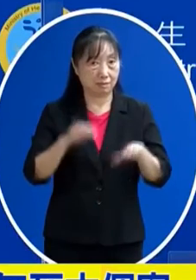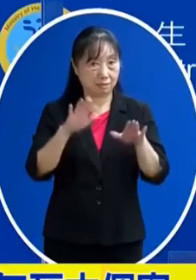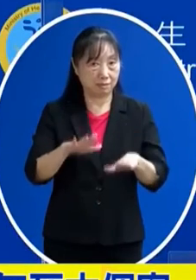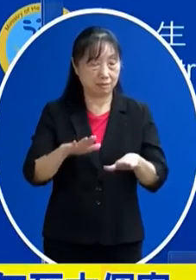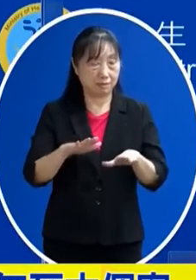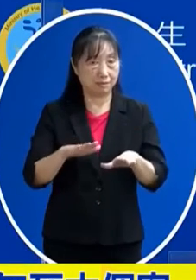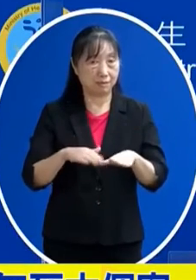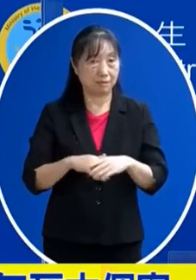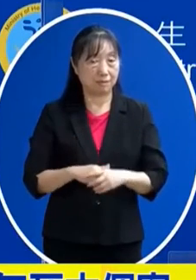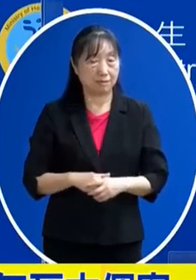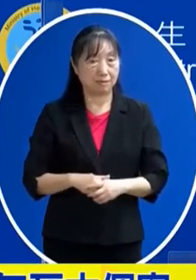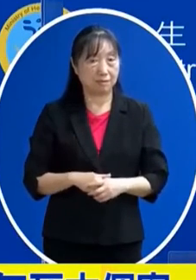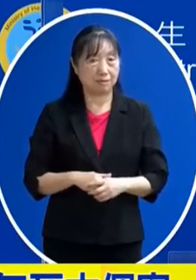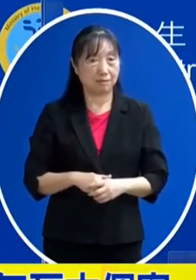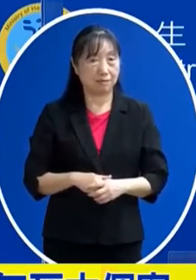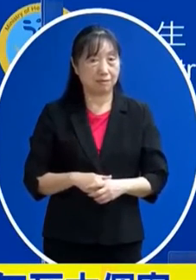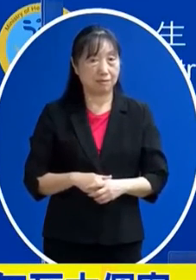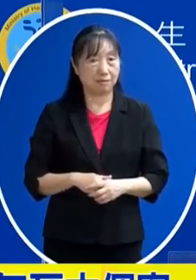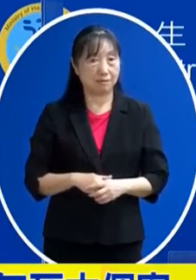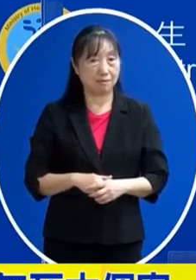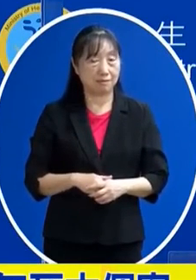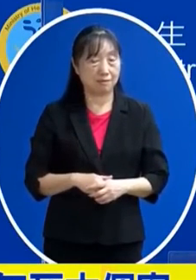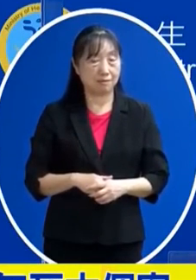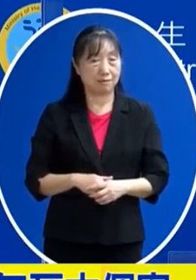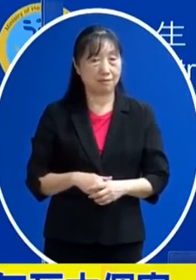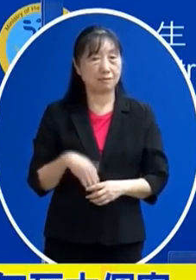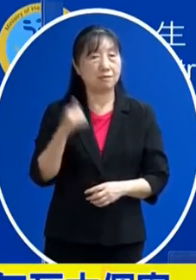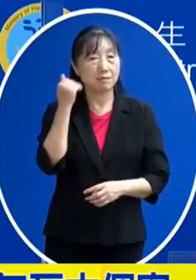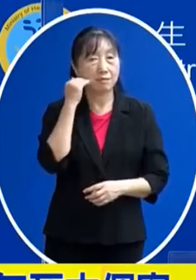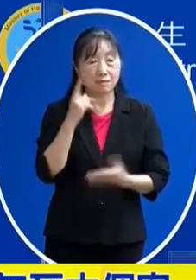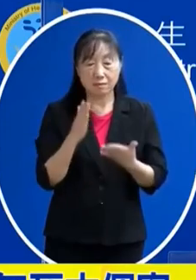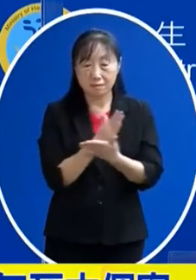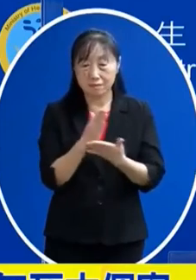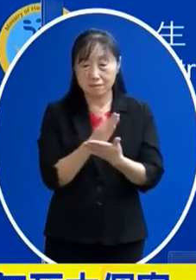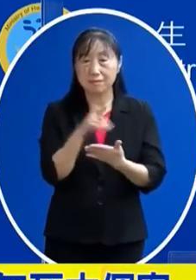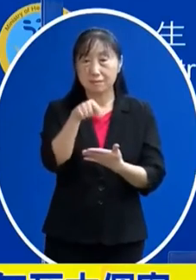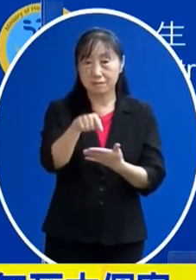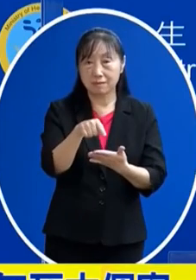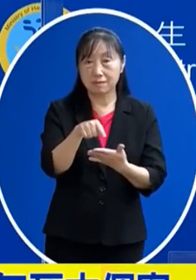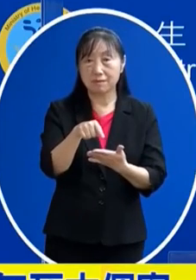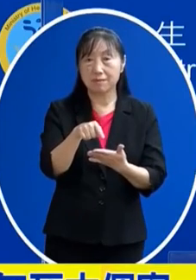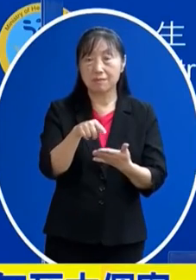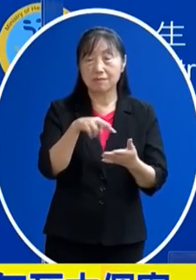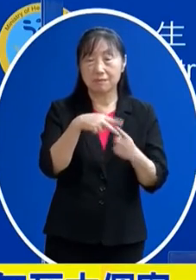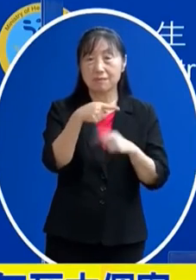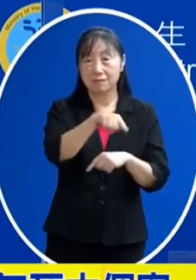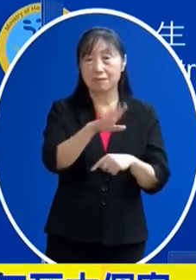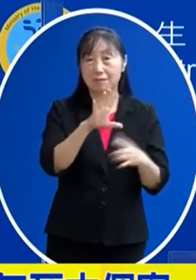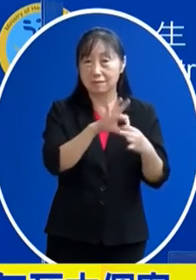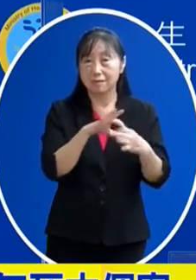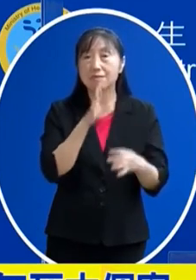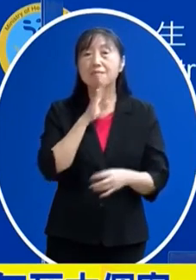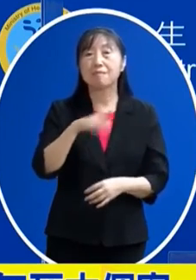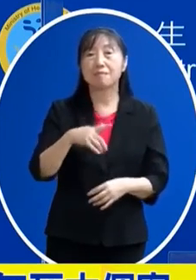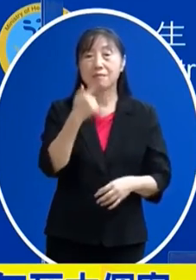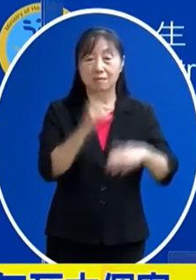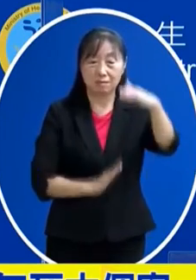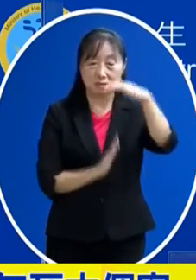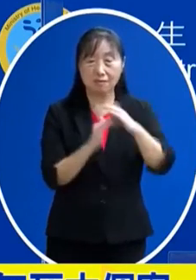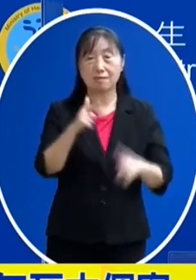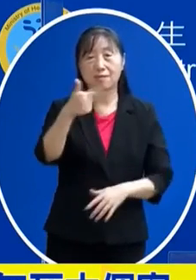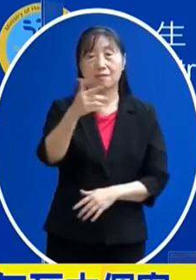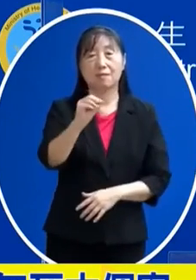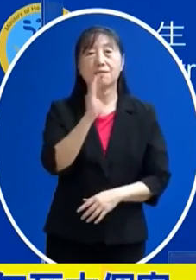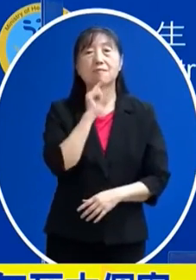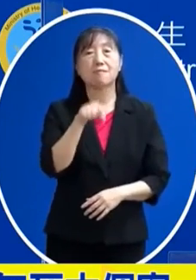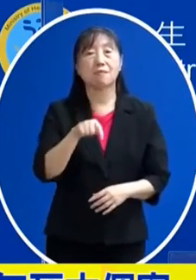目前就是如果有研判是相关的话，那最高是到600万。那